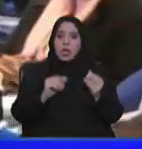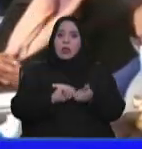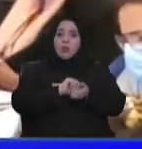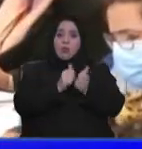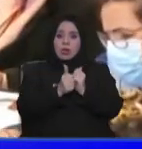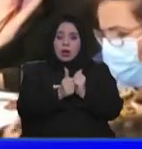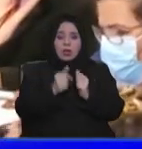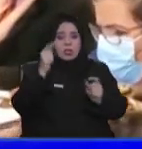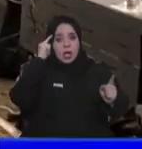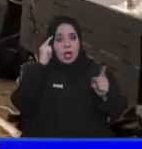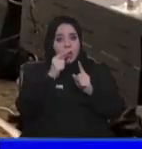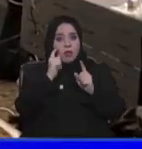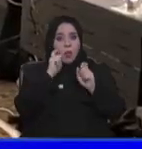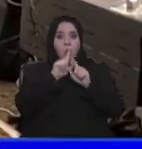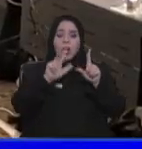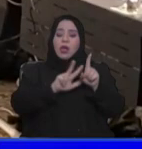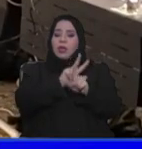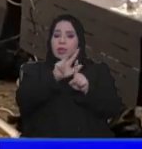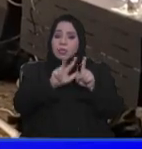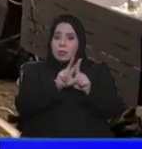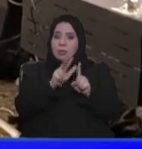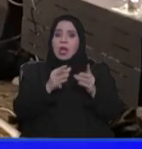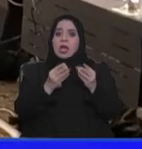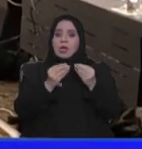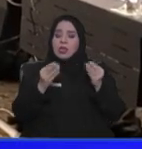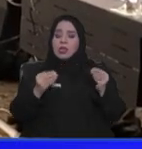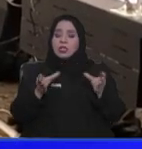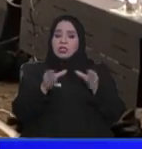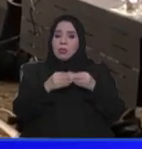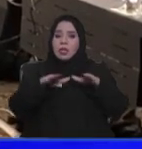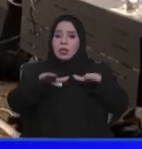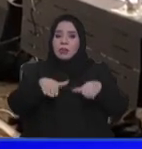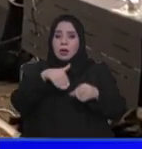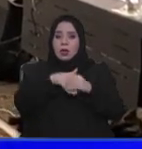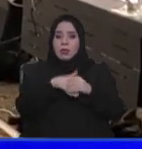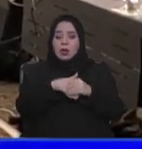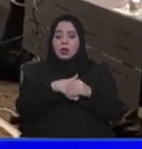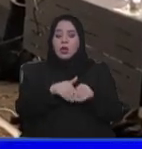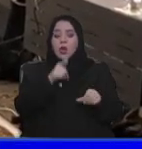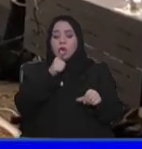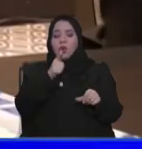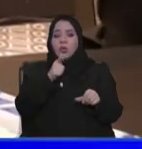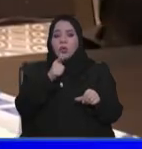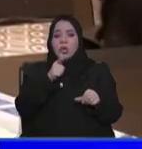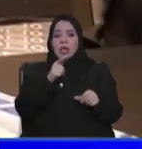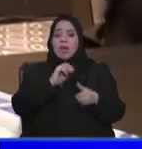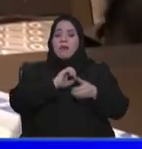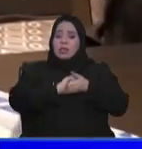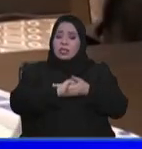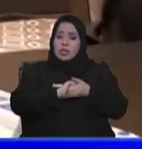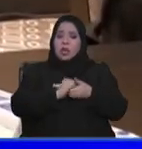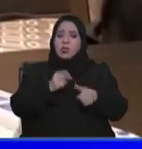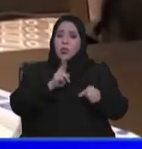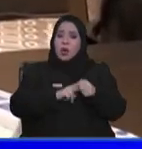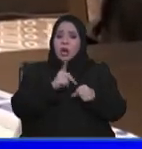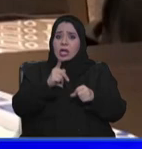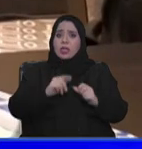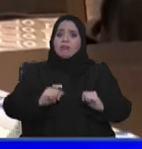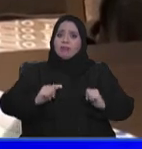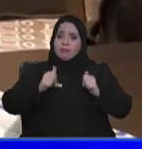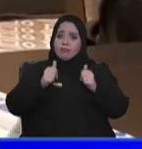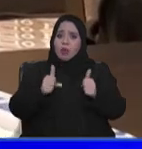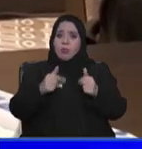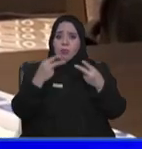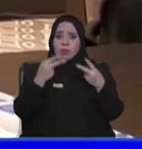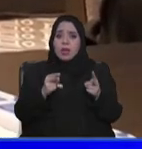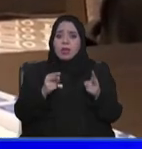كان اخرها تبني المجموعات البرلمانيه الجيوسياسيه في الاتحاد للمبادرات التي تقدمت